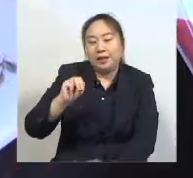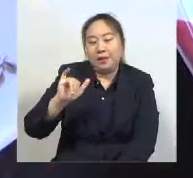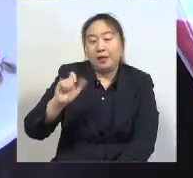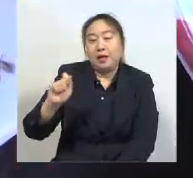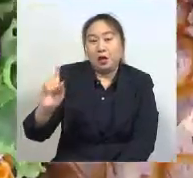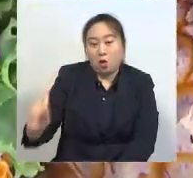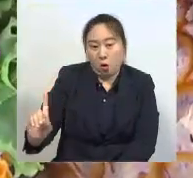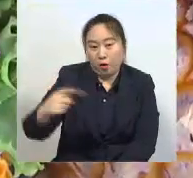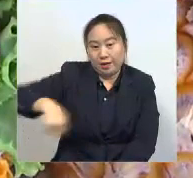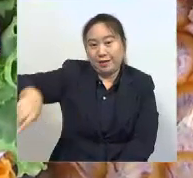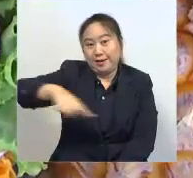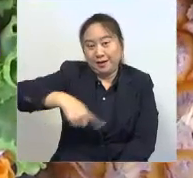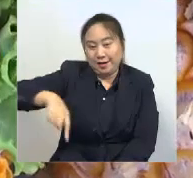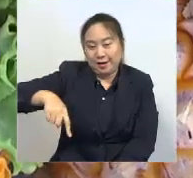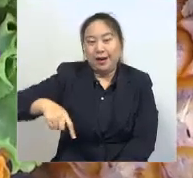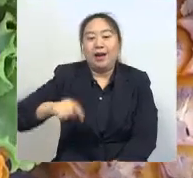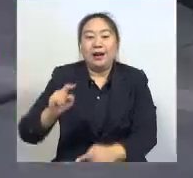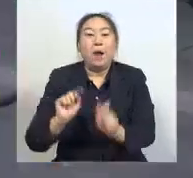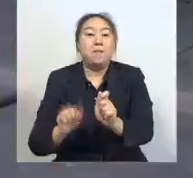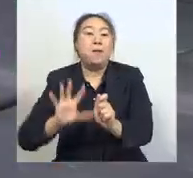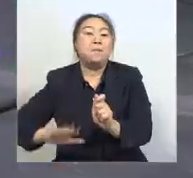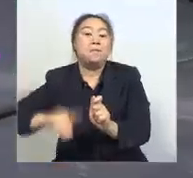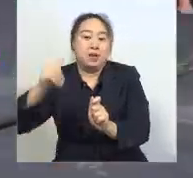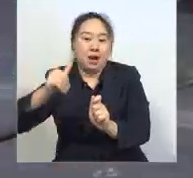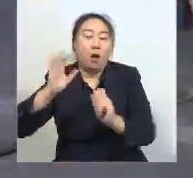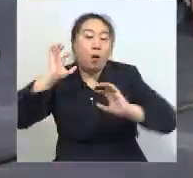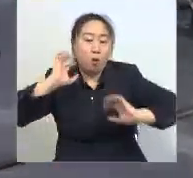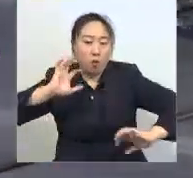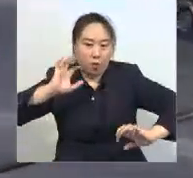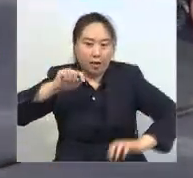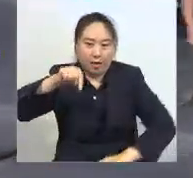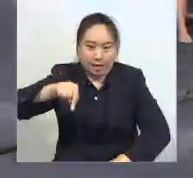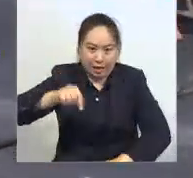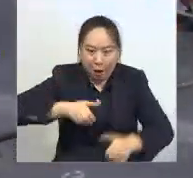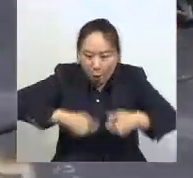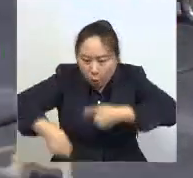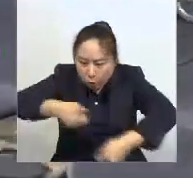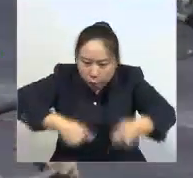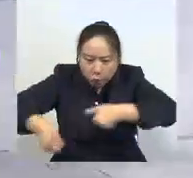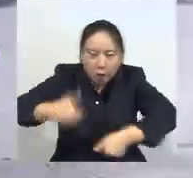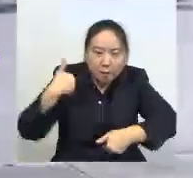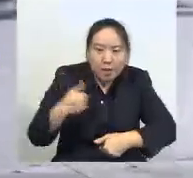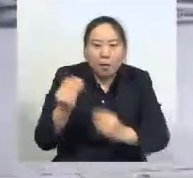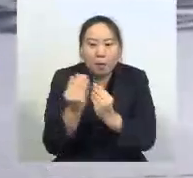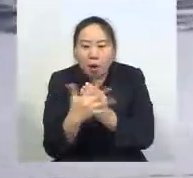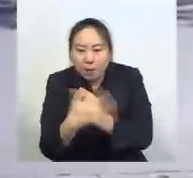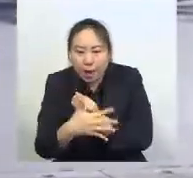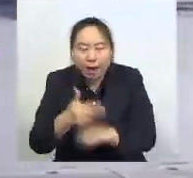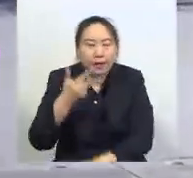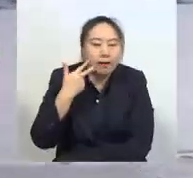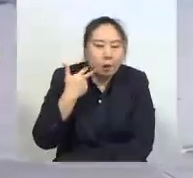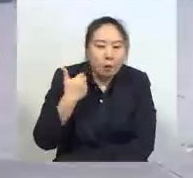านหน้าพระปรางสามยอดอำเภอเมืองลพบุรีลงมากินผลไม้นานาชนิดทั้งขนมหวานแล้ว